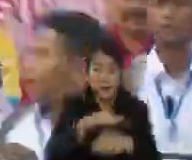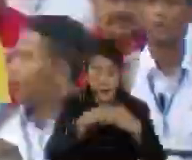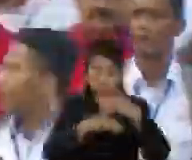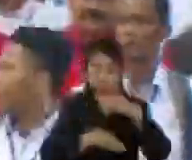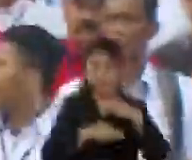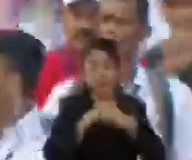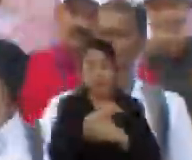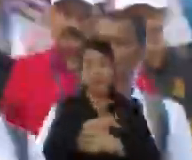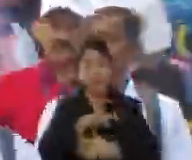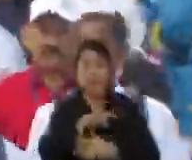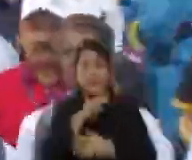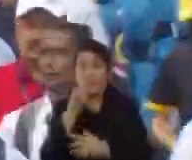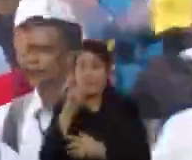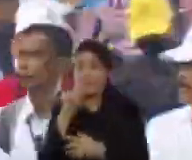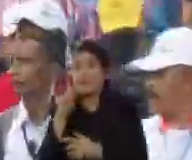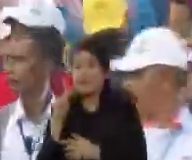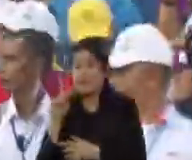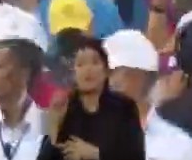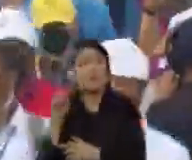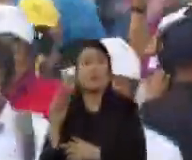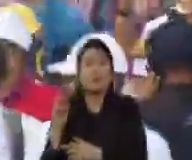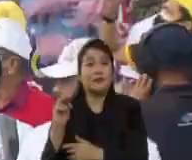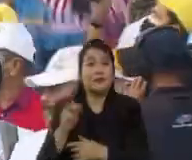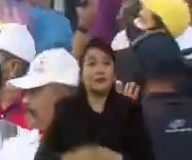Kementerian Komunikasi dan Multimedia.